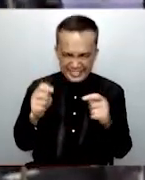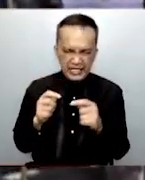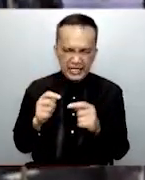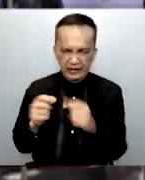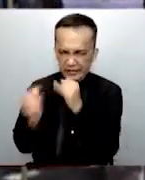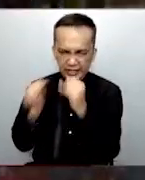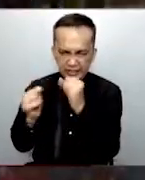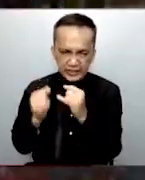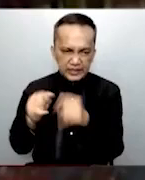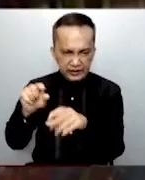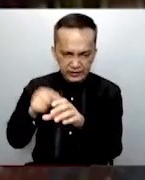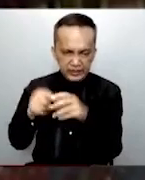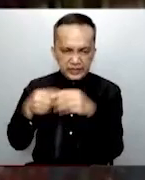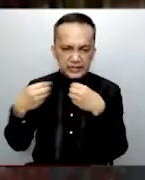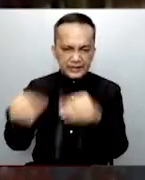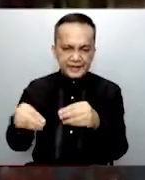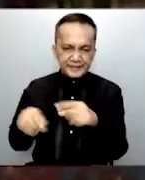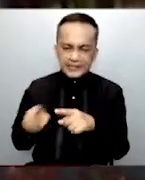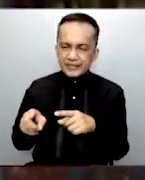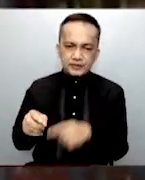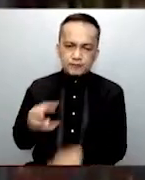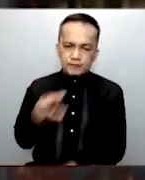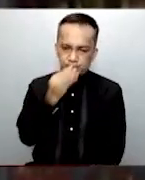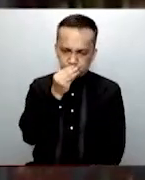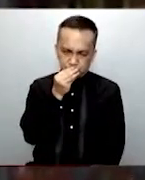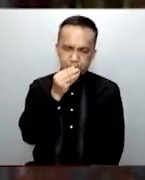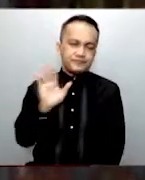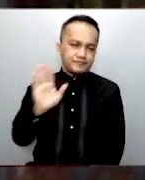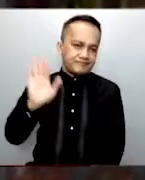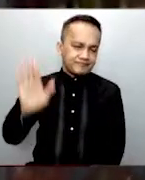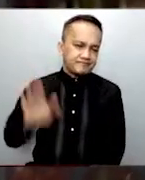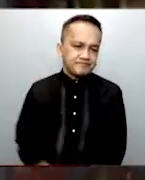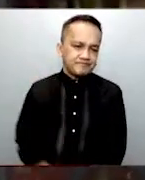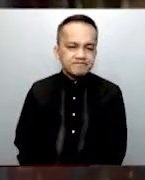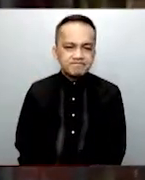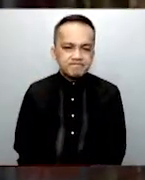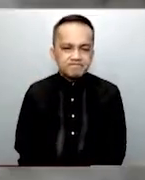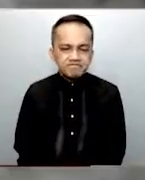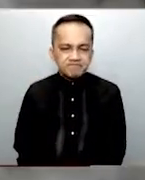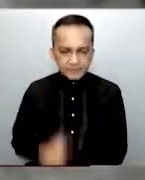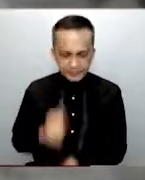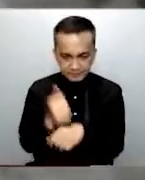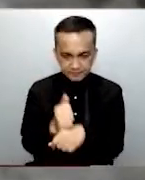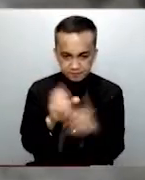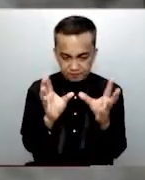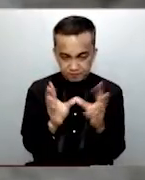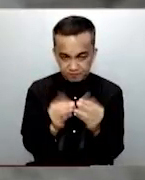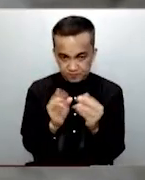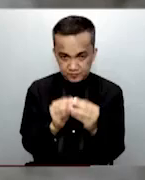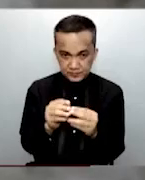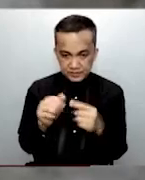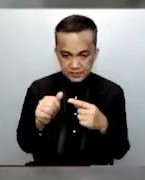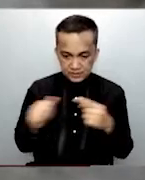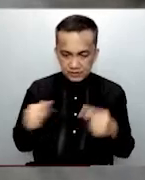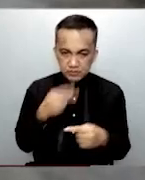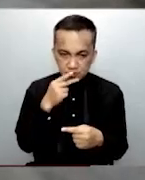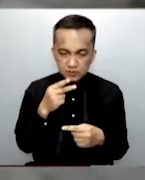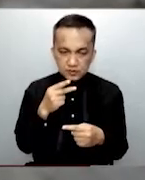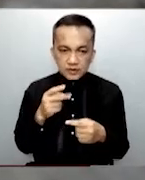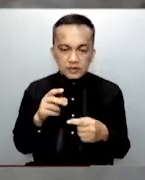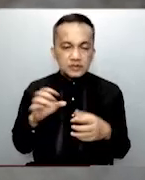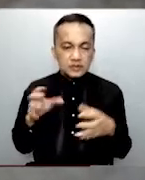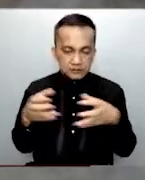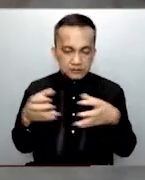grocery store, pero tumanggi silang magsalita. Nakatakdang magpulong ang anti-smoking task force ng Baguio para mapigilan